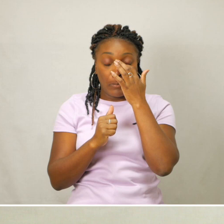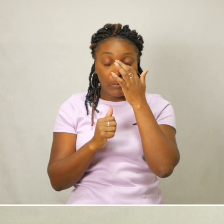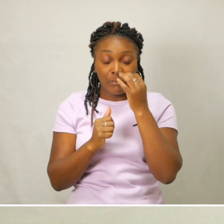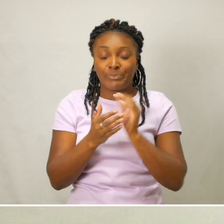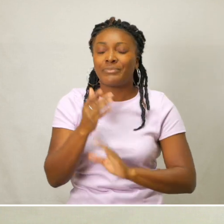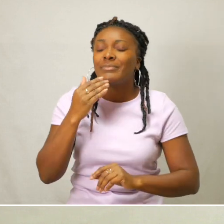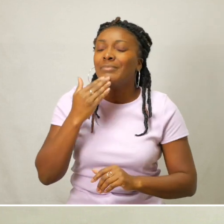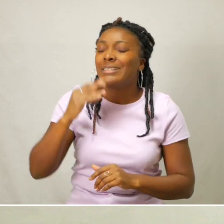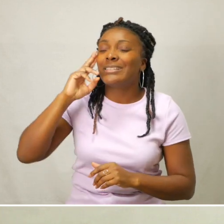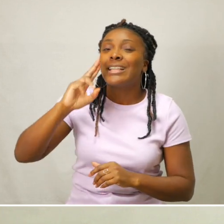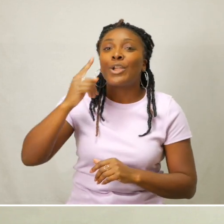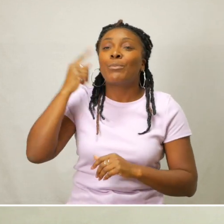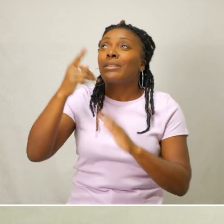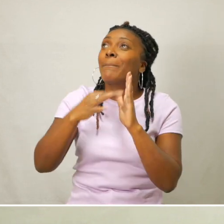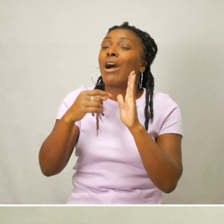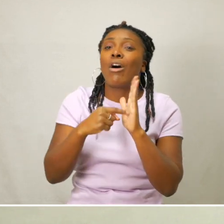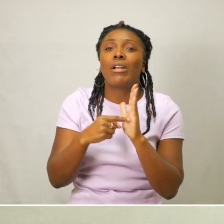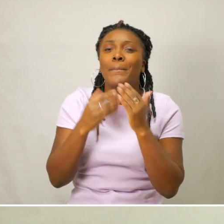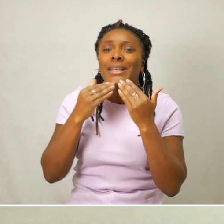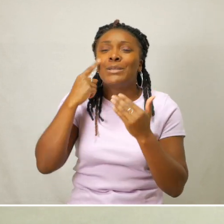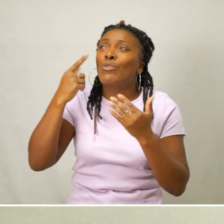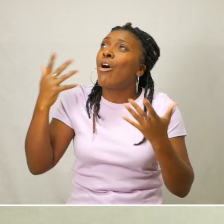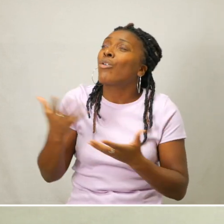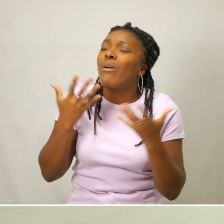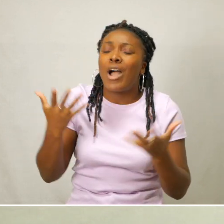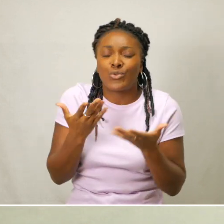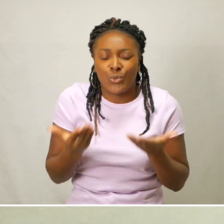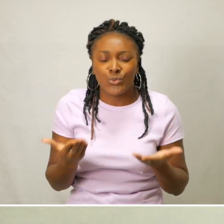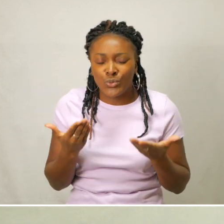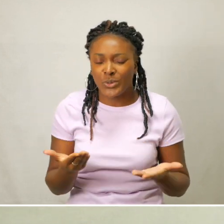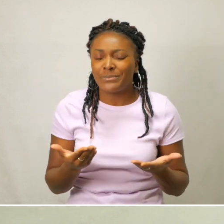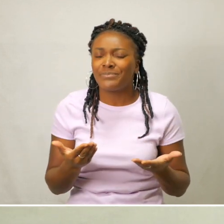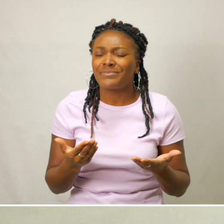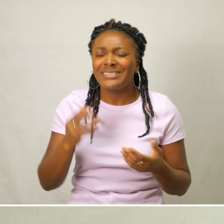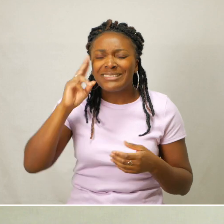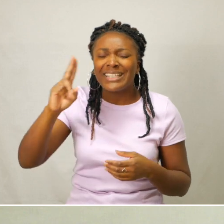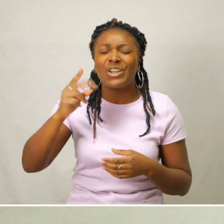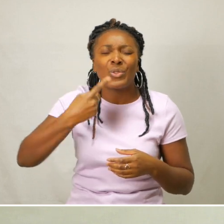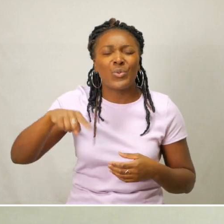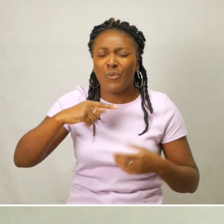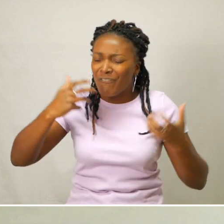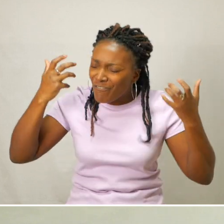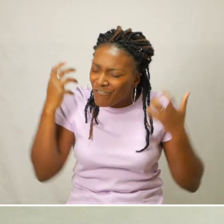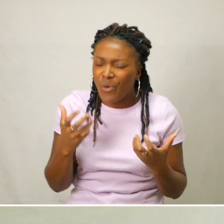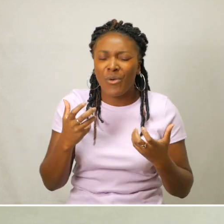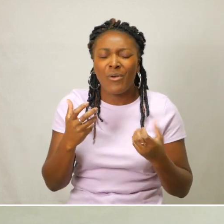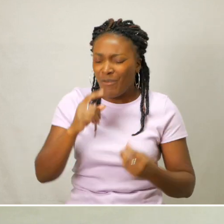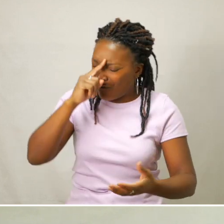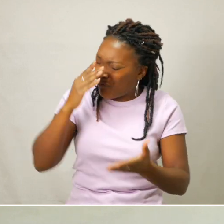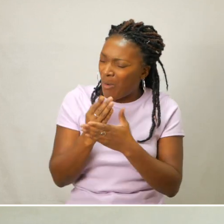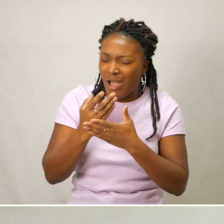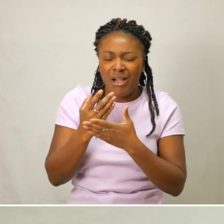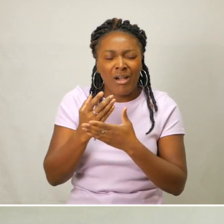pour ta parole. Merci Seigneur pour ces encouragements d'aujourd'hui. Seigneur, nous voulons, Seigneur notre Dieu, aujourd'hui renouveler notre foi en toi.